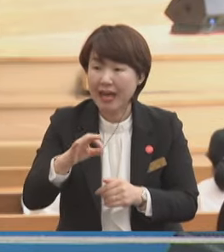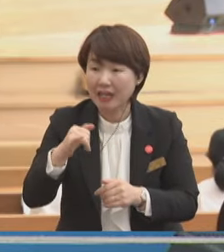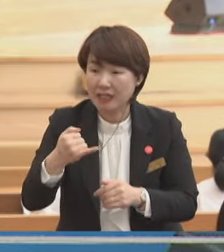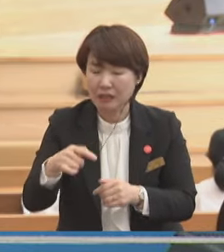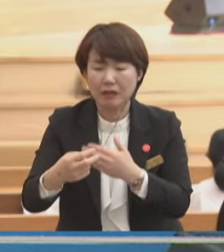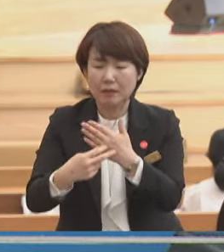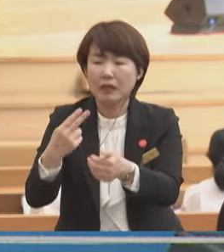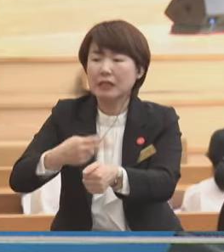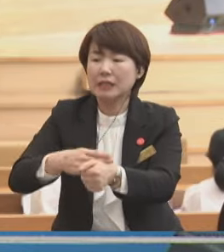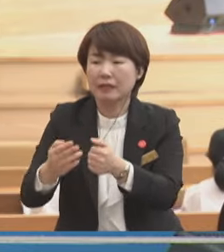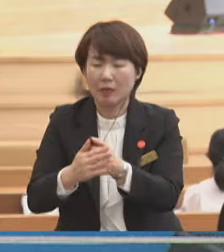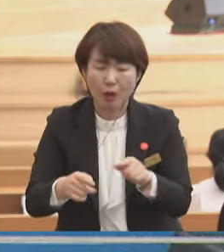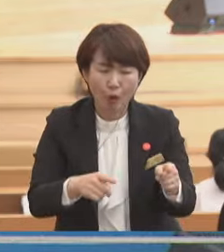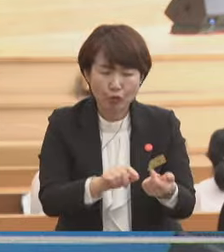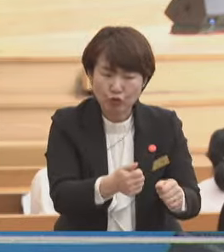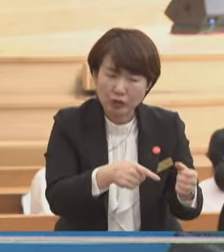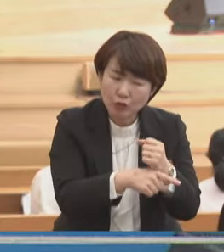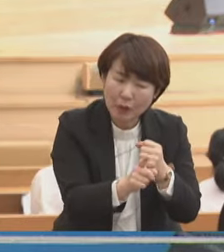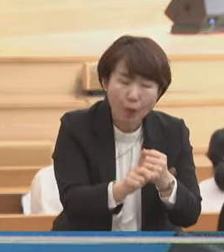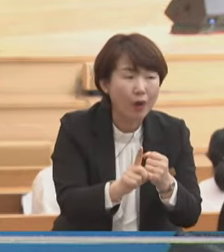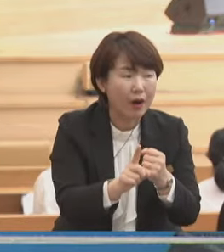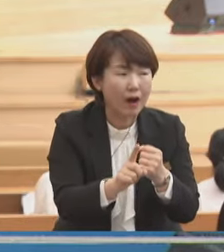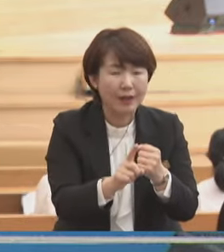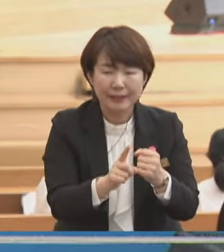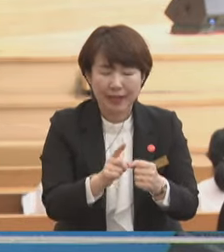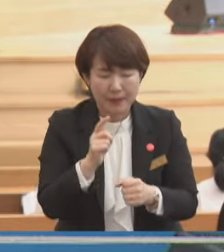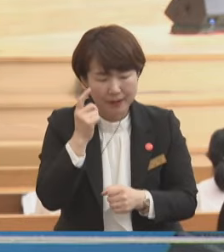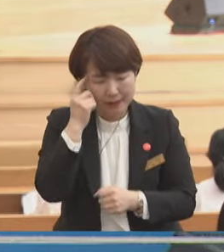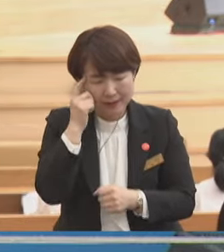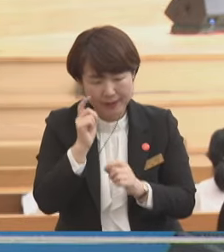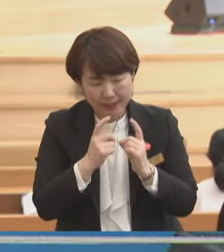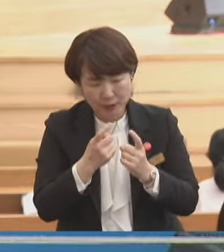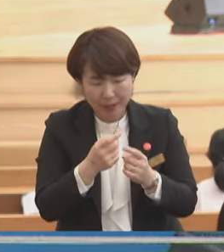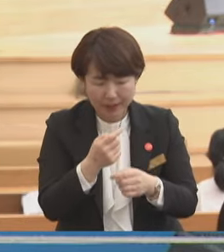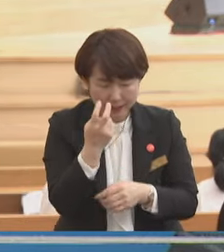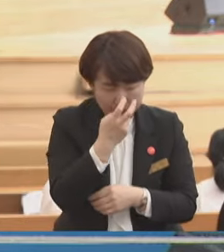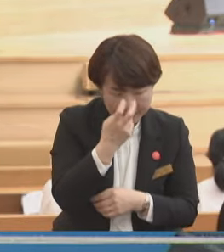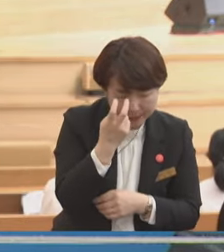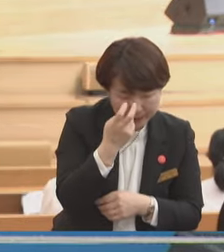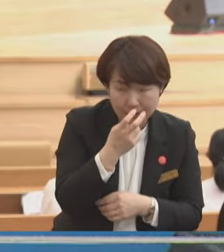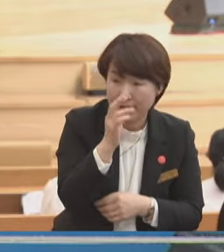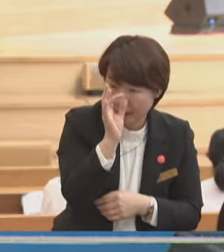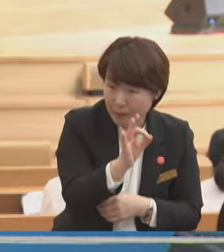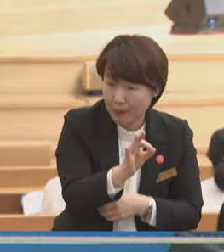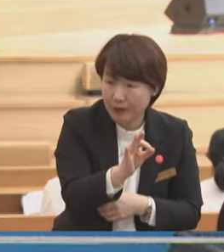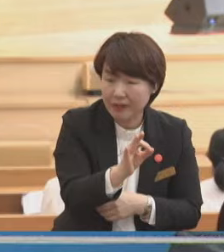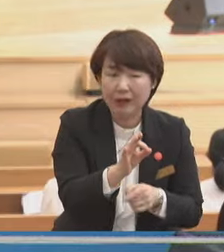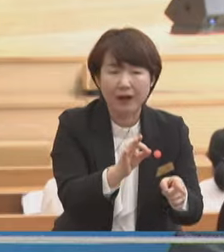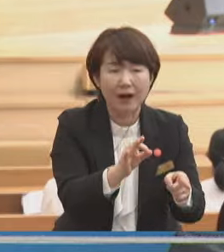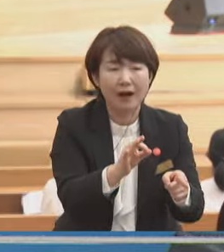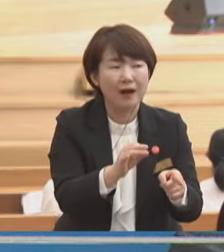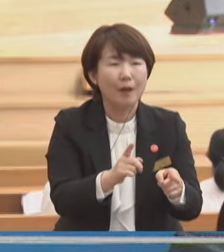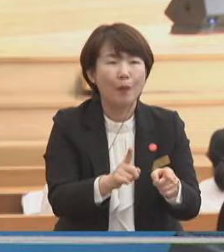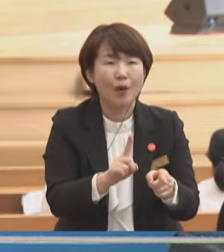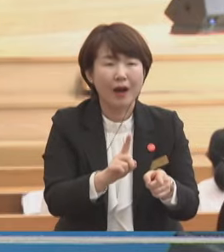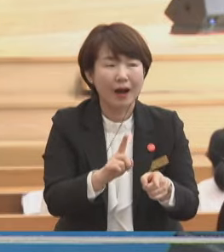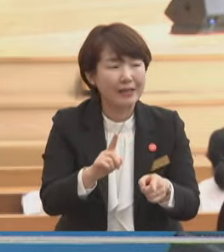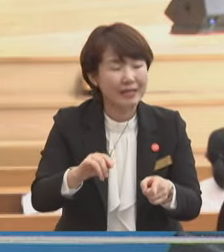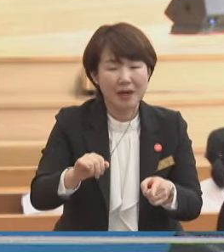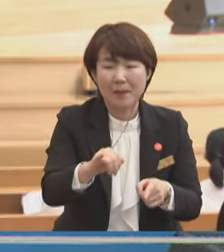의사니까 사인이 뭔가 나름대로 이제 검진을 해 봤던가 봐요 검사 해보니까 발진